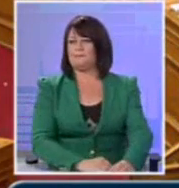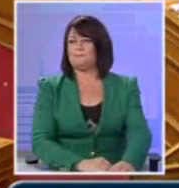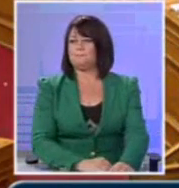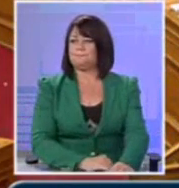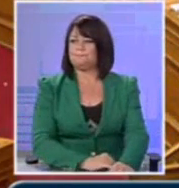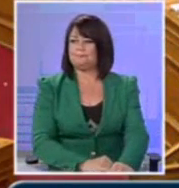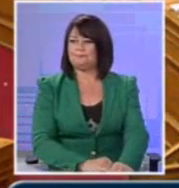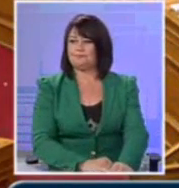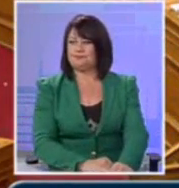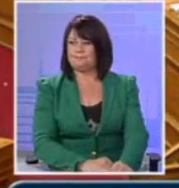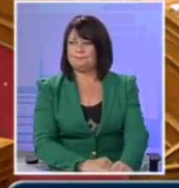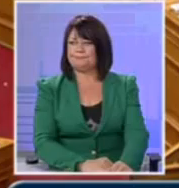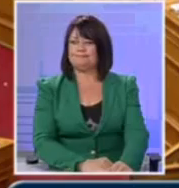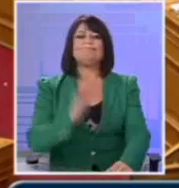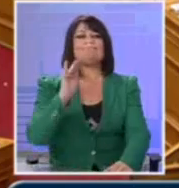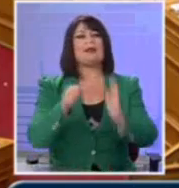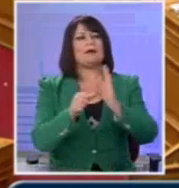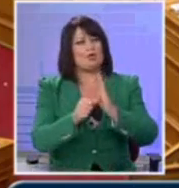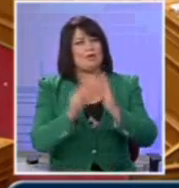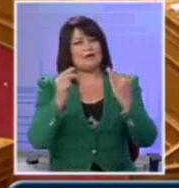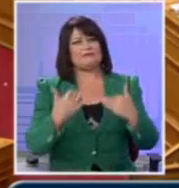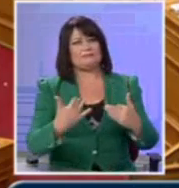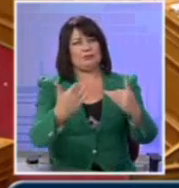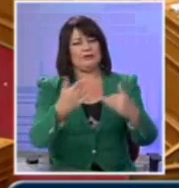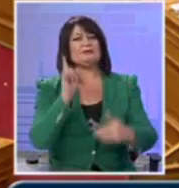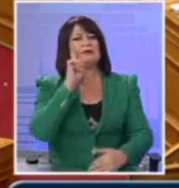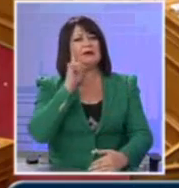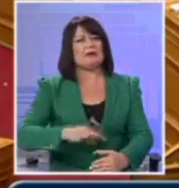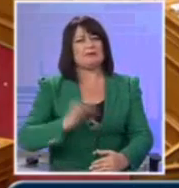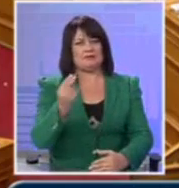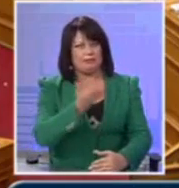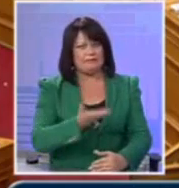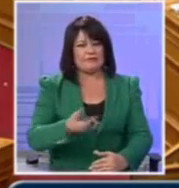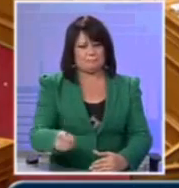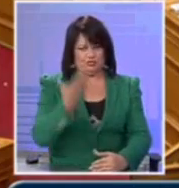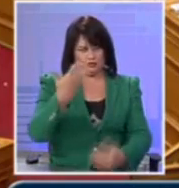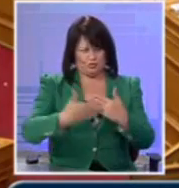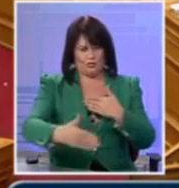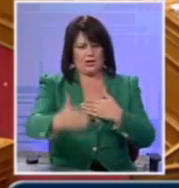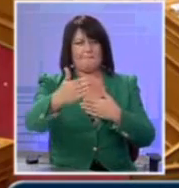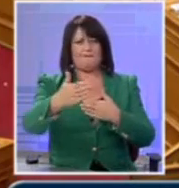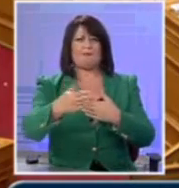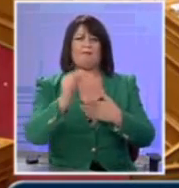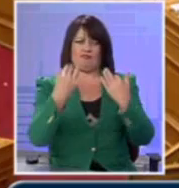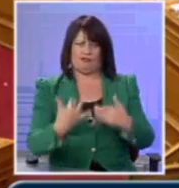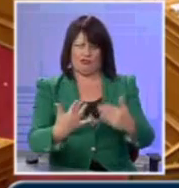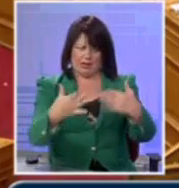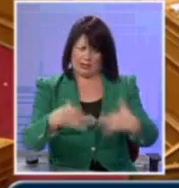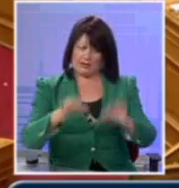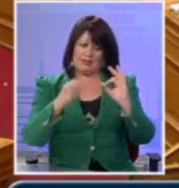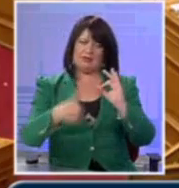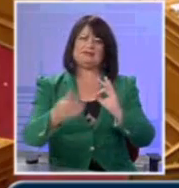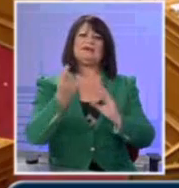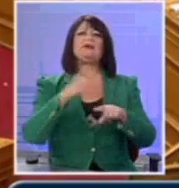Βουλής, κυρίες και κύριοι βουλευτές, η νέα κοινοβουλευτική περίοδος που ξεκινά τις μέρες αυτές βρίσκει την